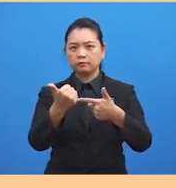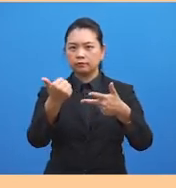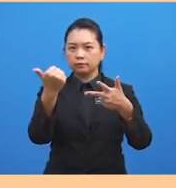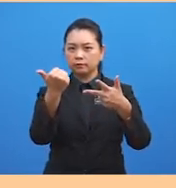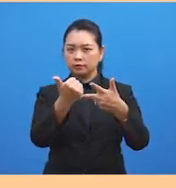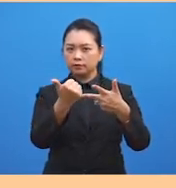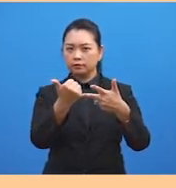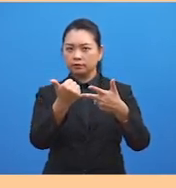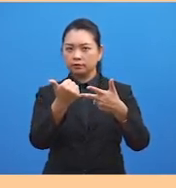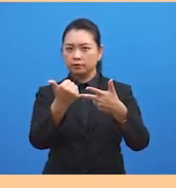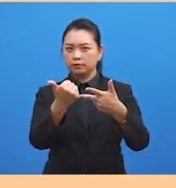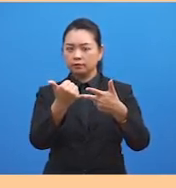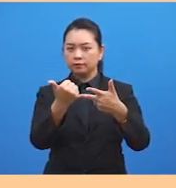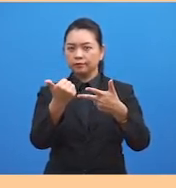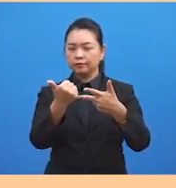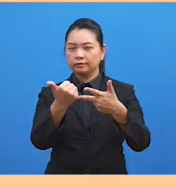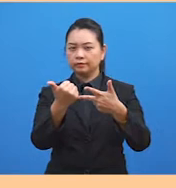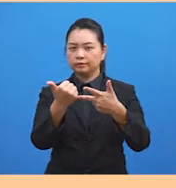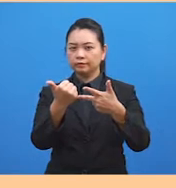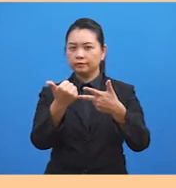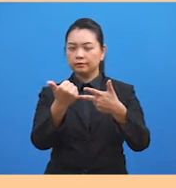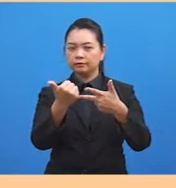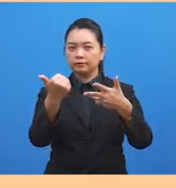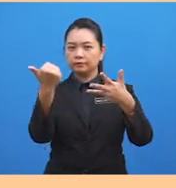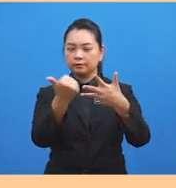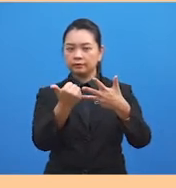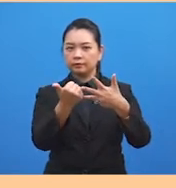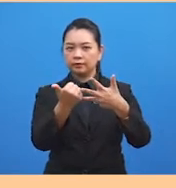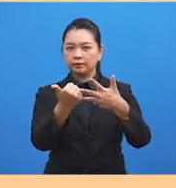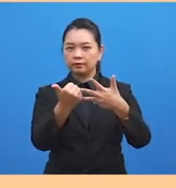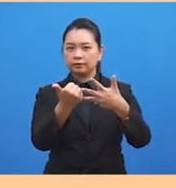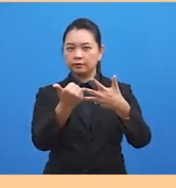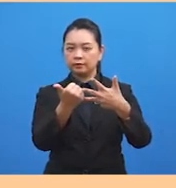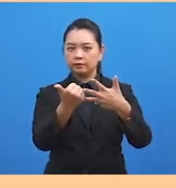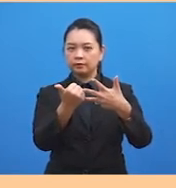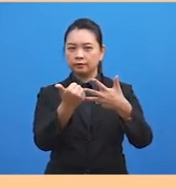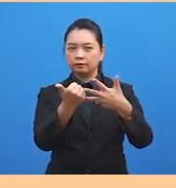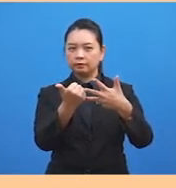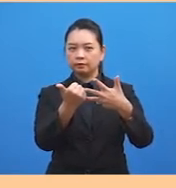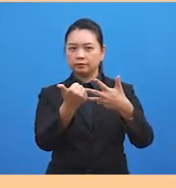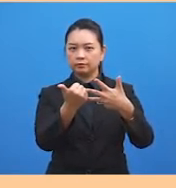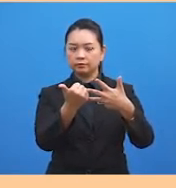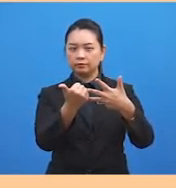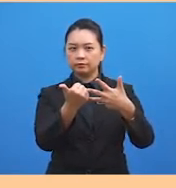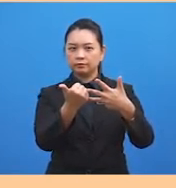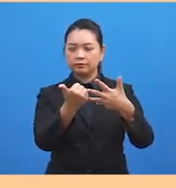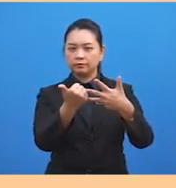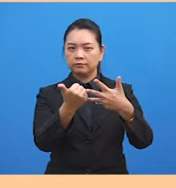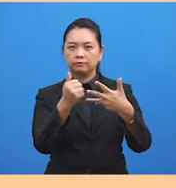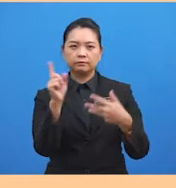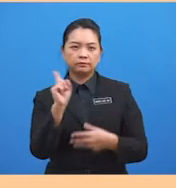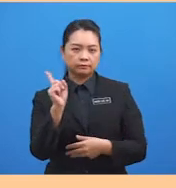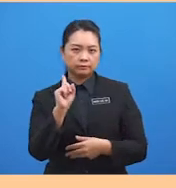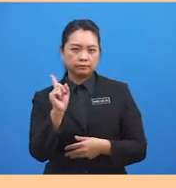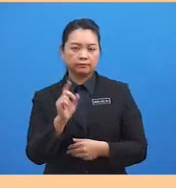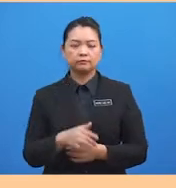result. 3. Simpanan peribadi. 4. Overdraft.